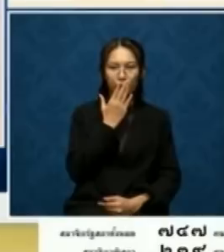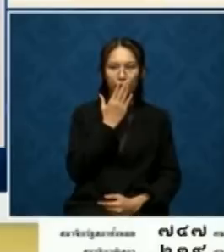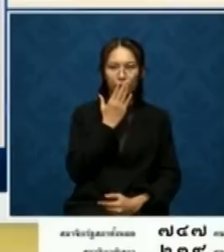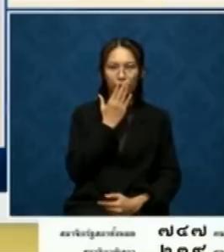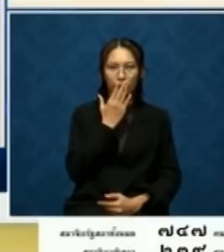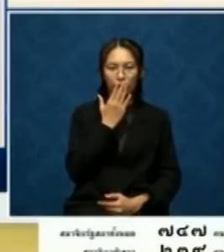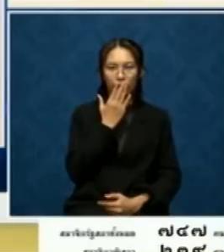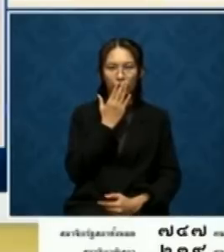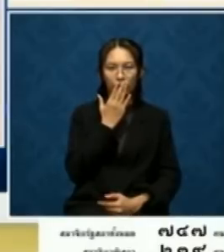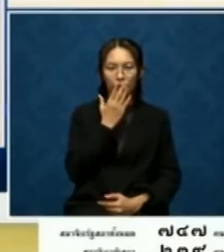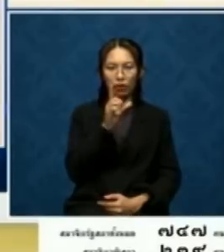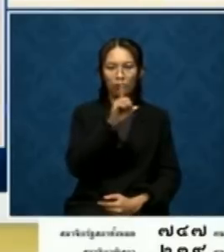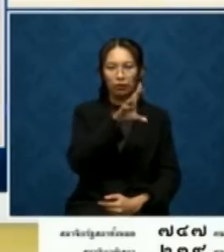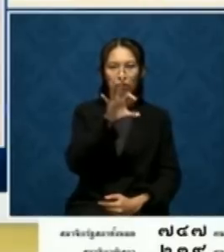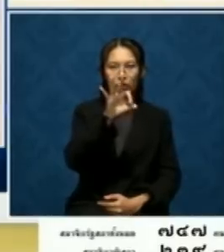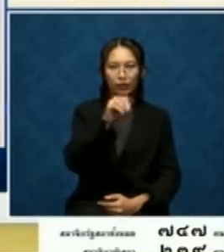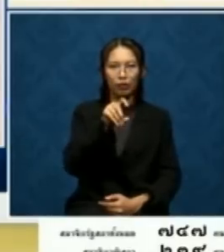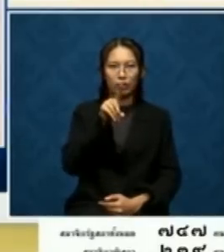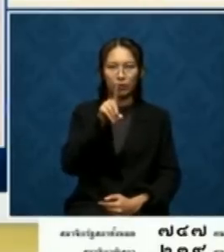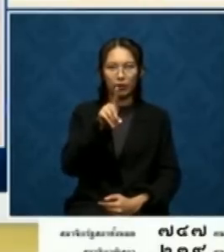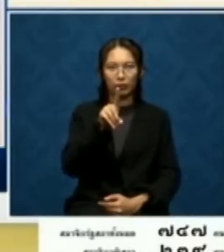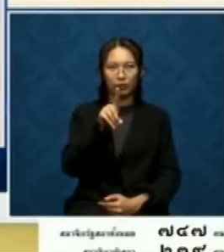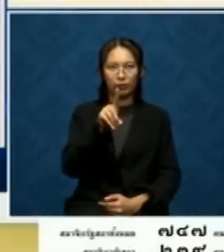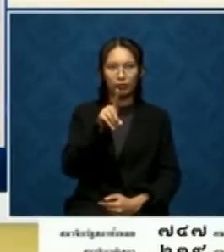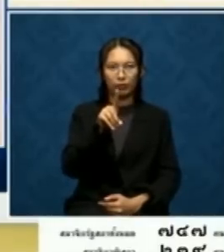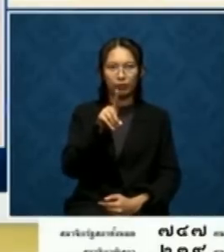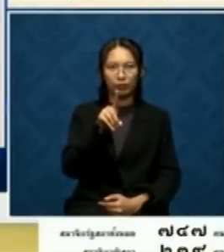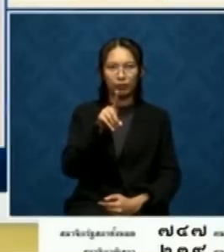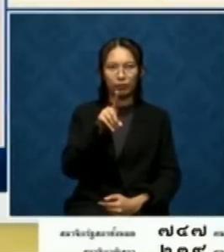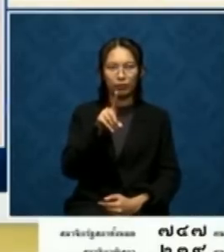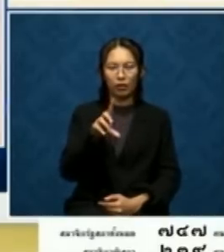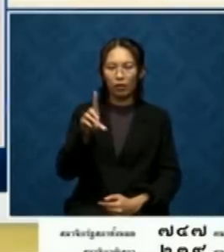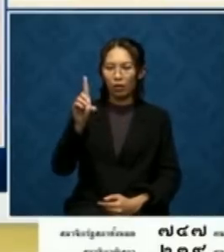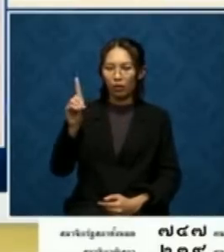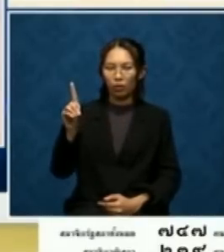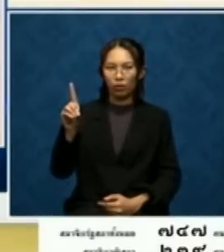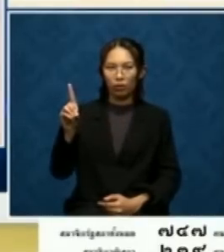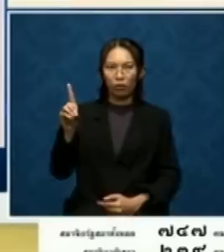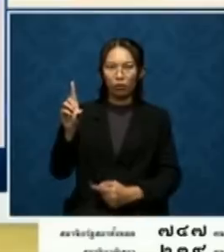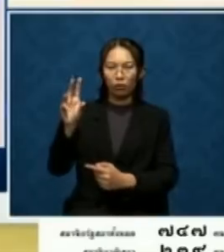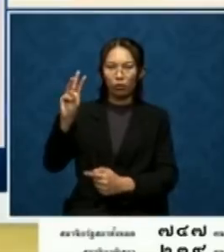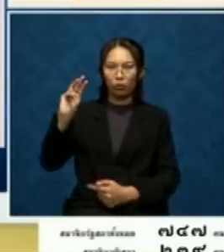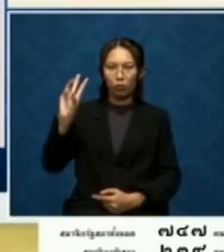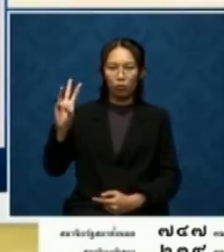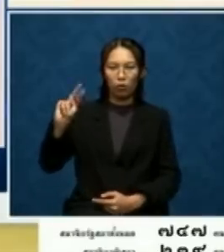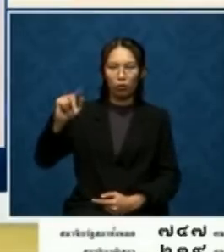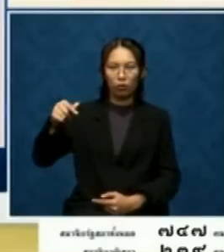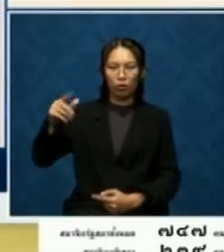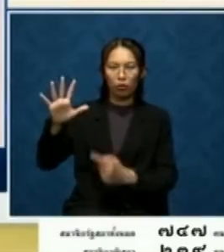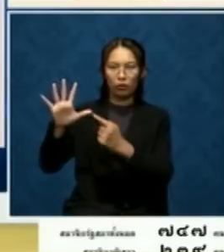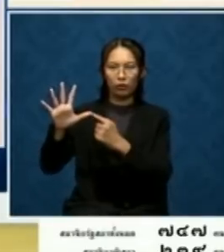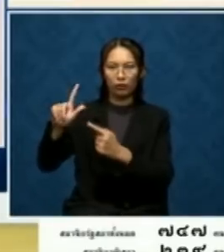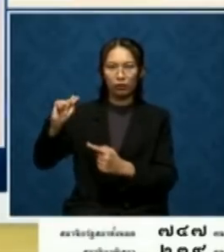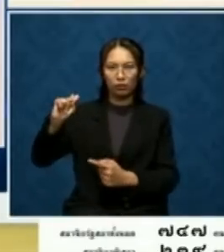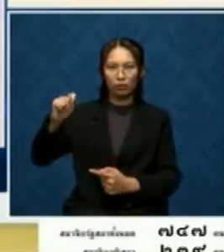แต่ว่าเสียงที่เรากำลังมองก็คือเสียงสนับสนุนจากสมาชิกวุฒิสภาที่วันนี้เนี่ยบอกขอเพียงแค่สักประมาณ60กว่าเสียงก็น่าจะ